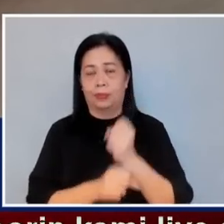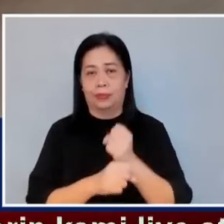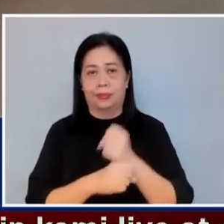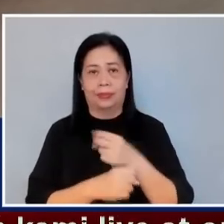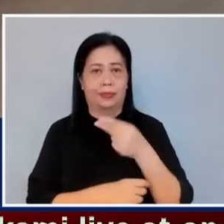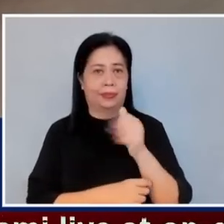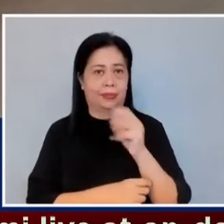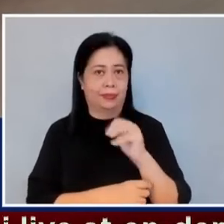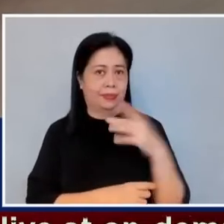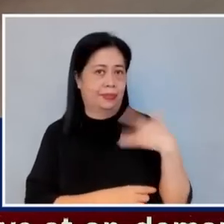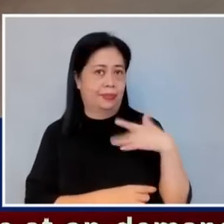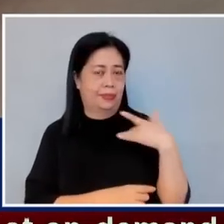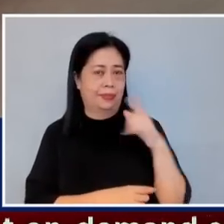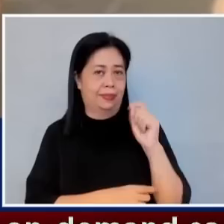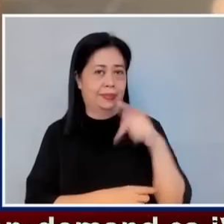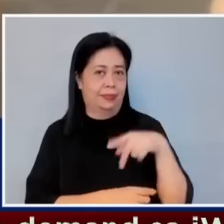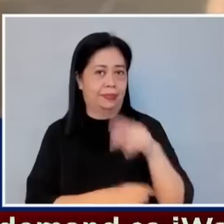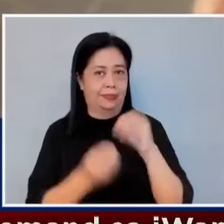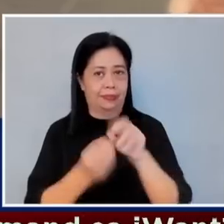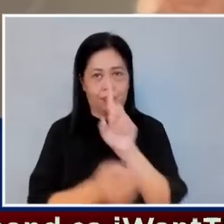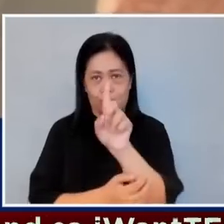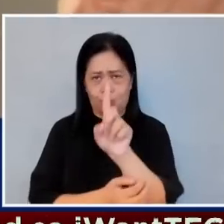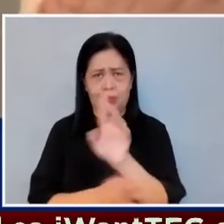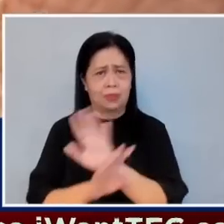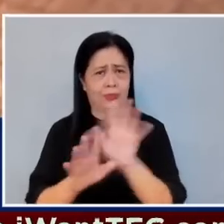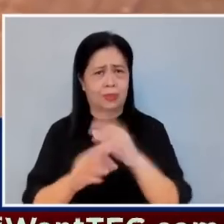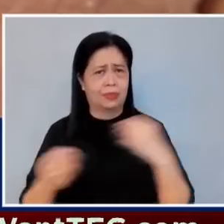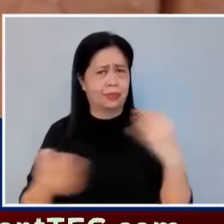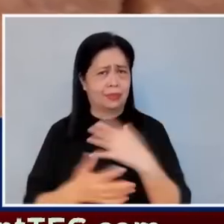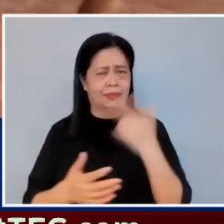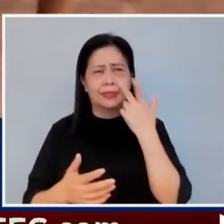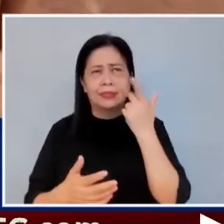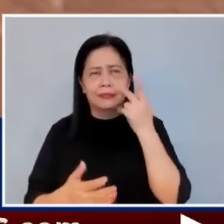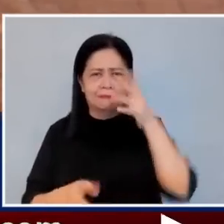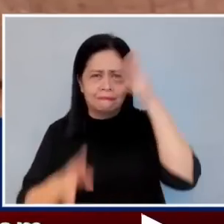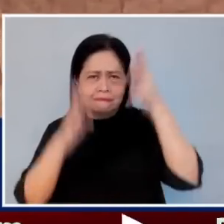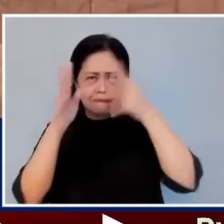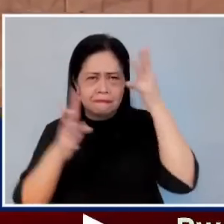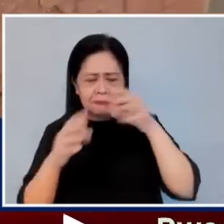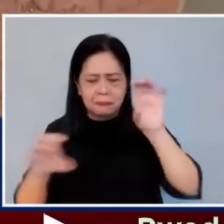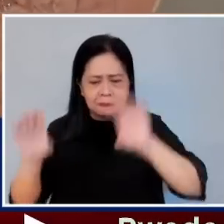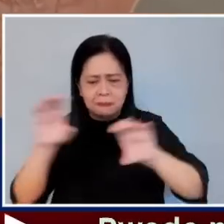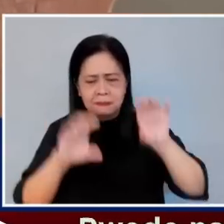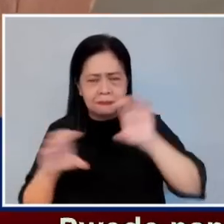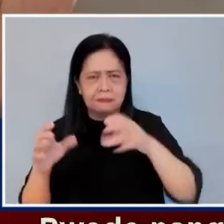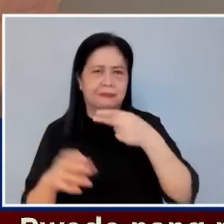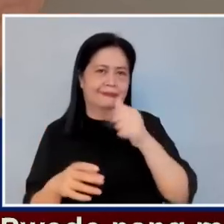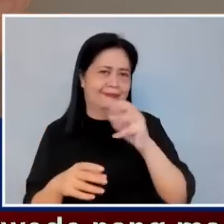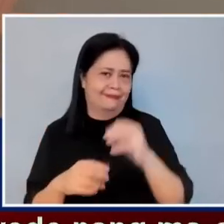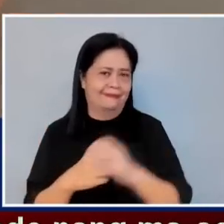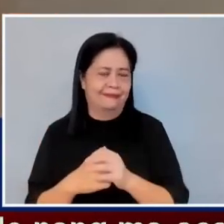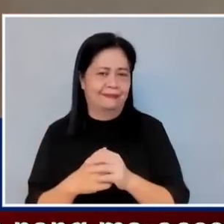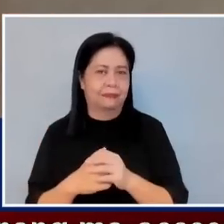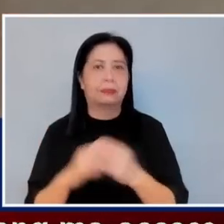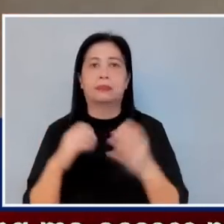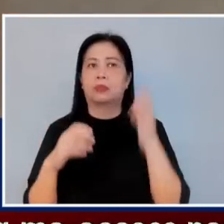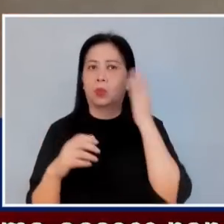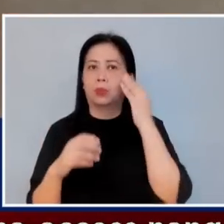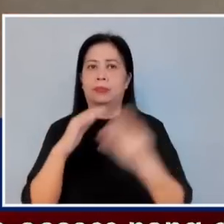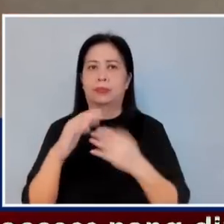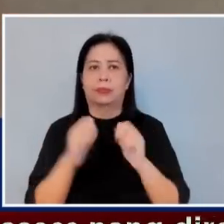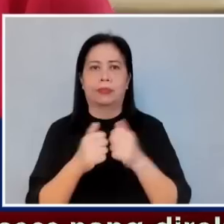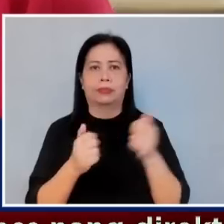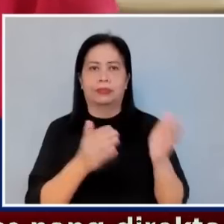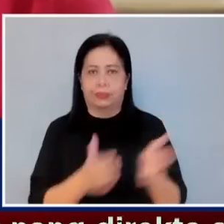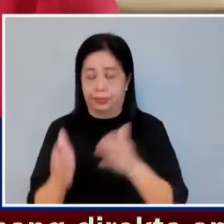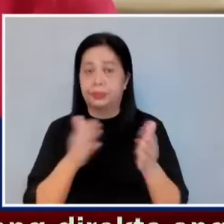winning discarded tip number 1. Huwag matakot mag-experiment sa pagtitimpla ng ham. Know the basics of ham